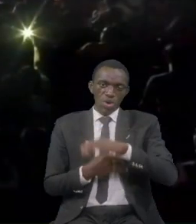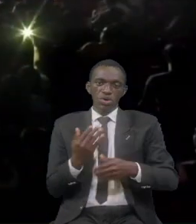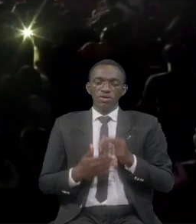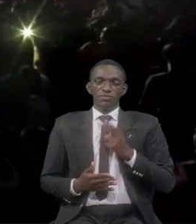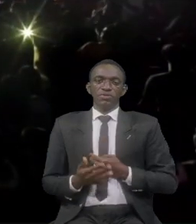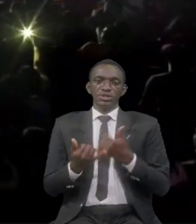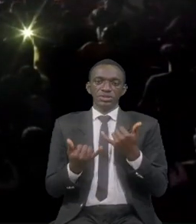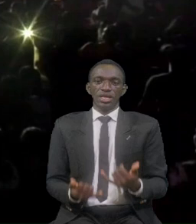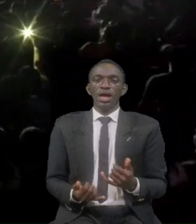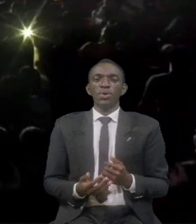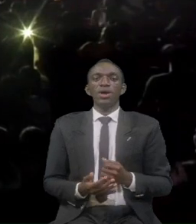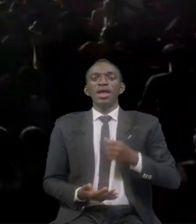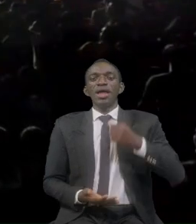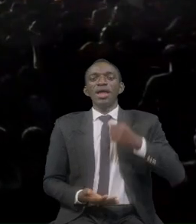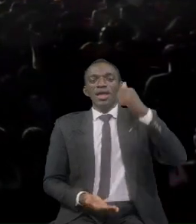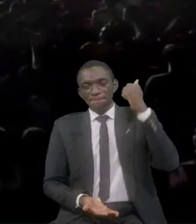Amen.